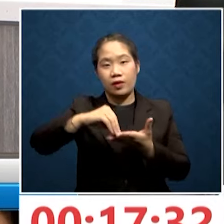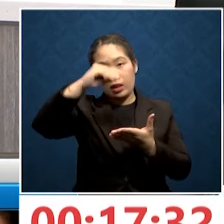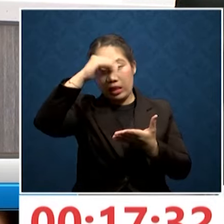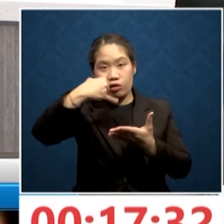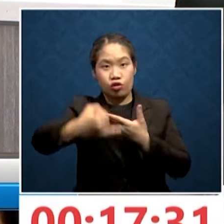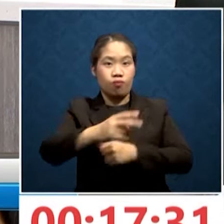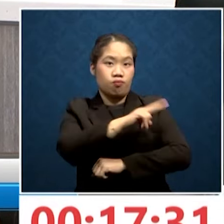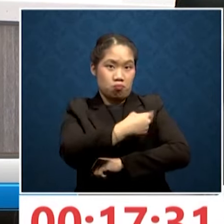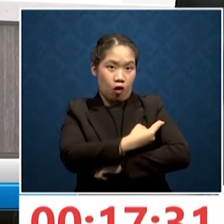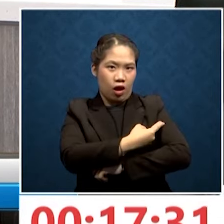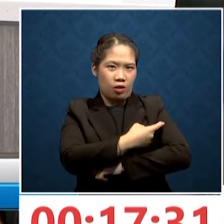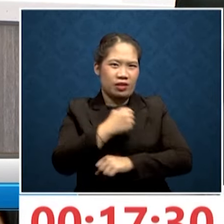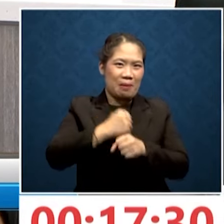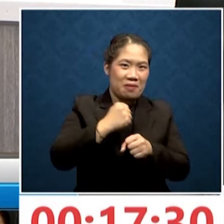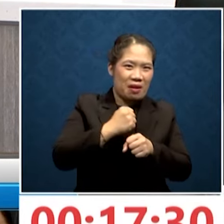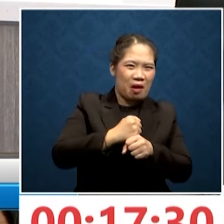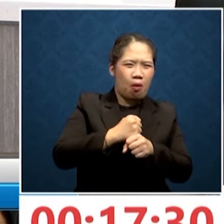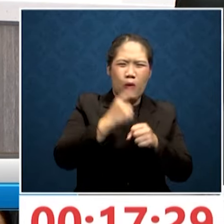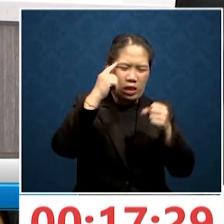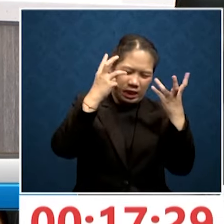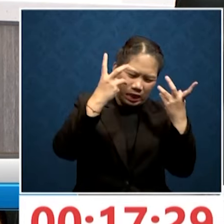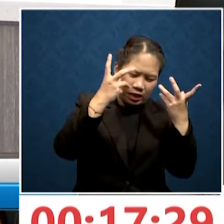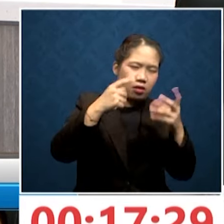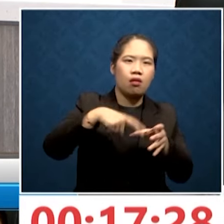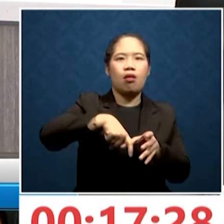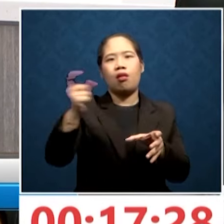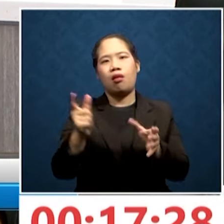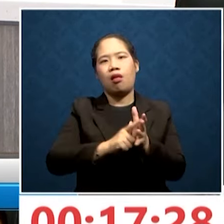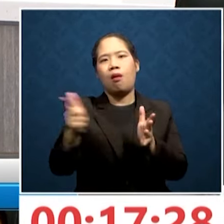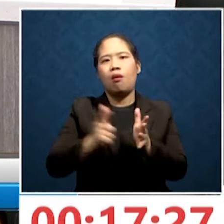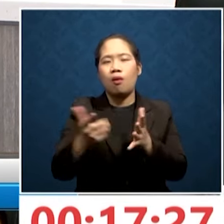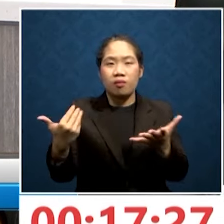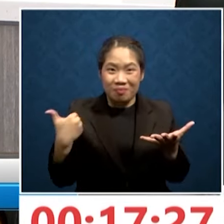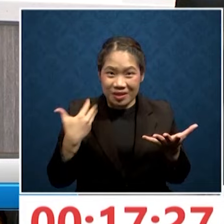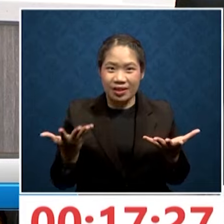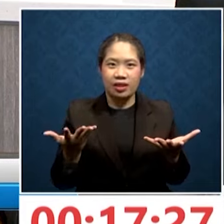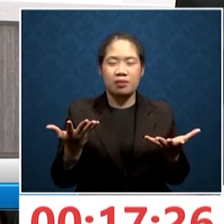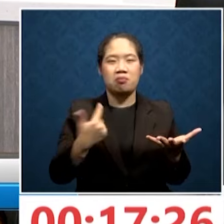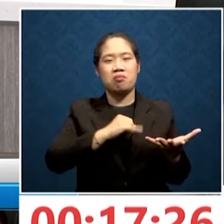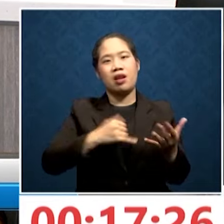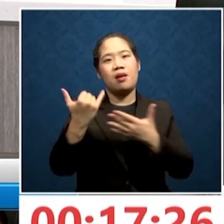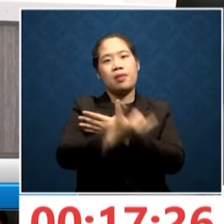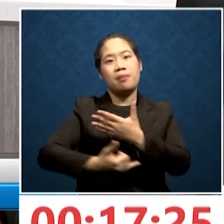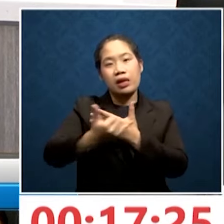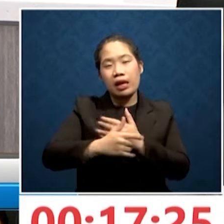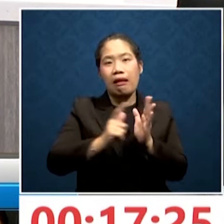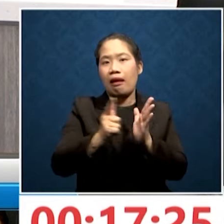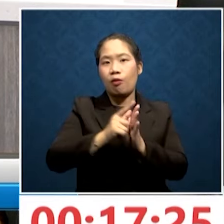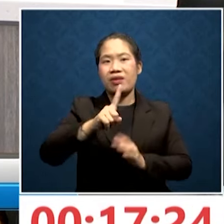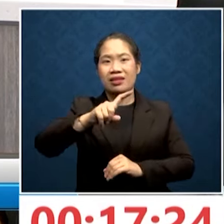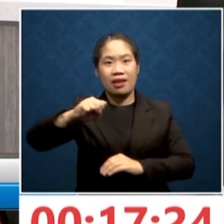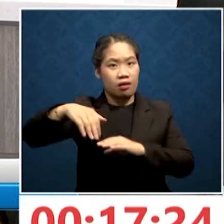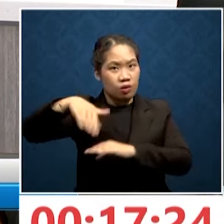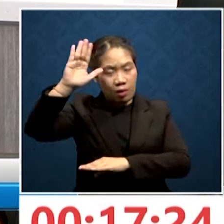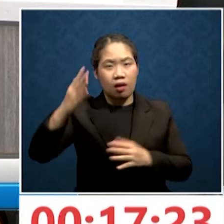แล้วกดดันทนไม่ไหวลาออกกันเยอะแยะมากมายบางประเทศลาออกกันเป็นแสนแสนคนท